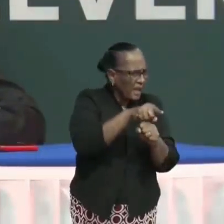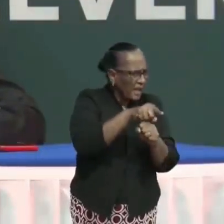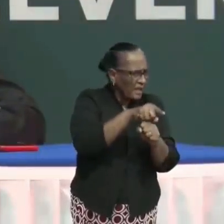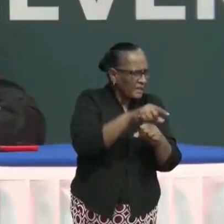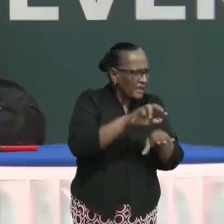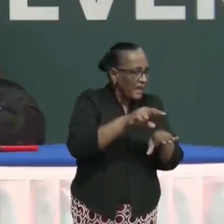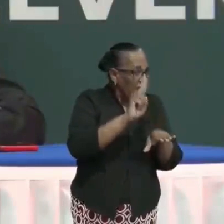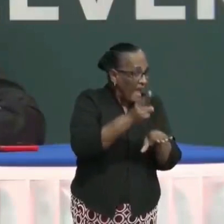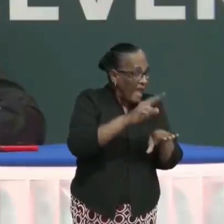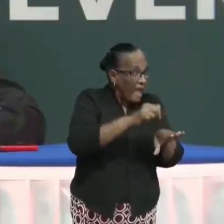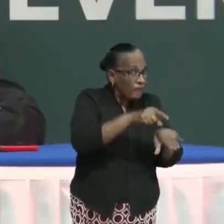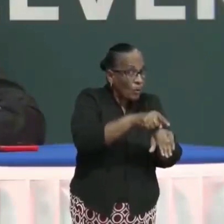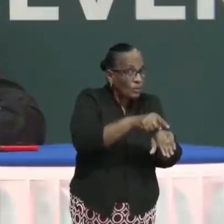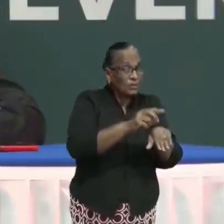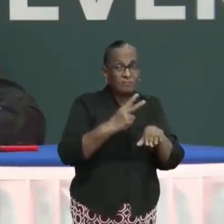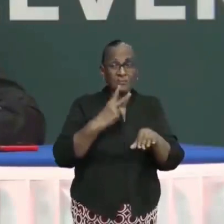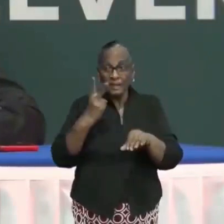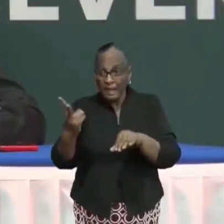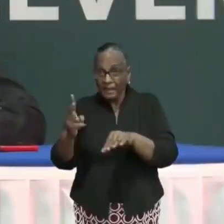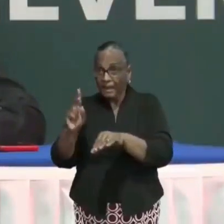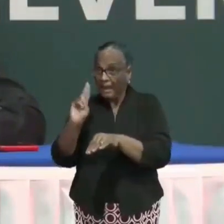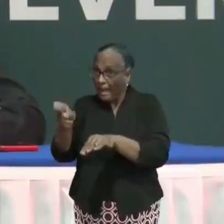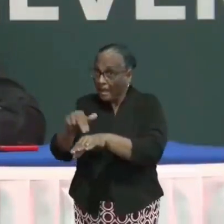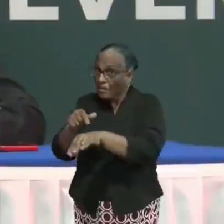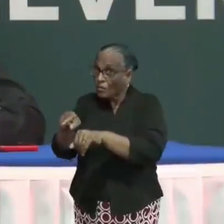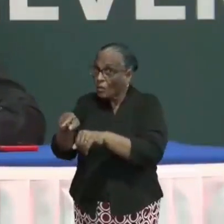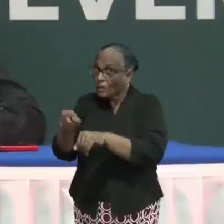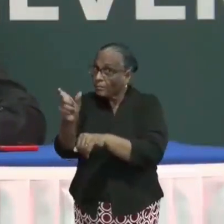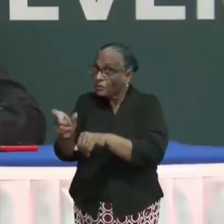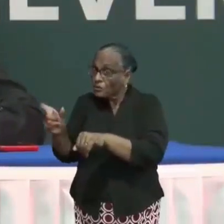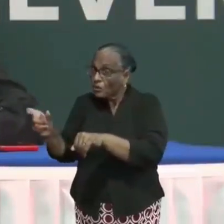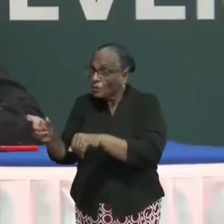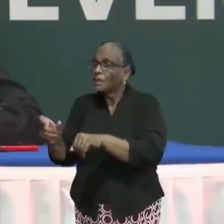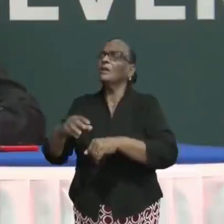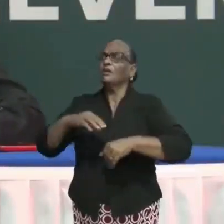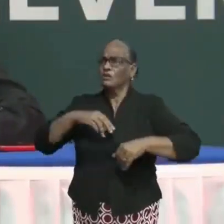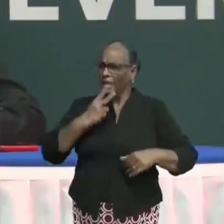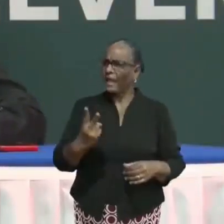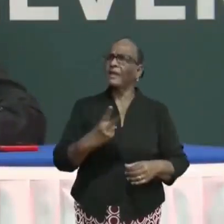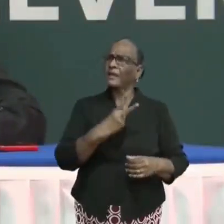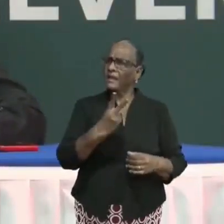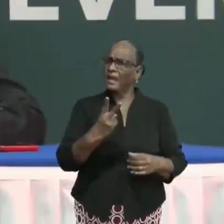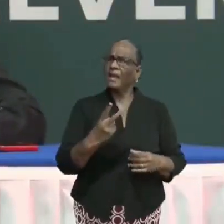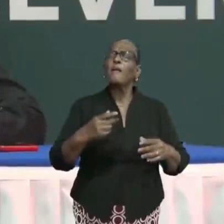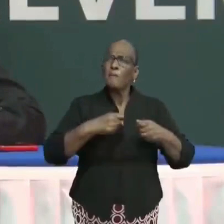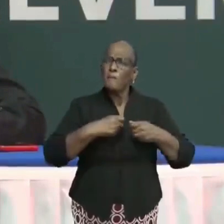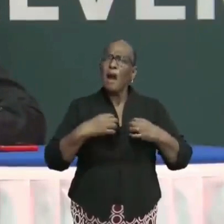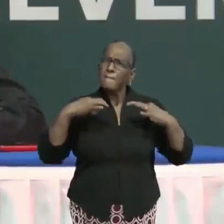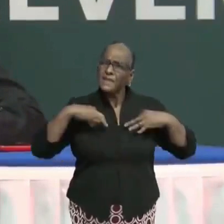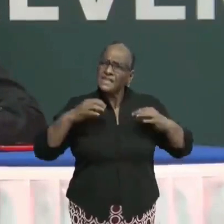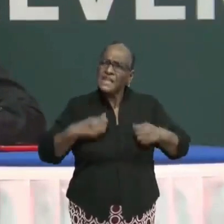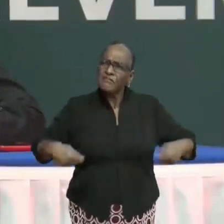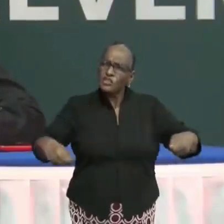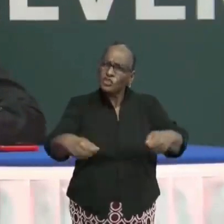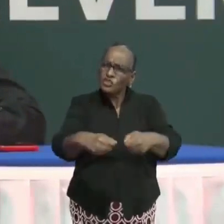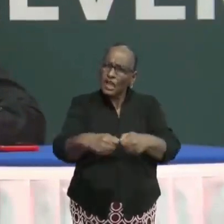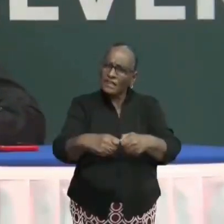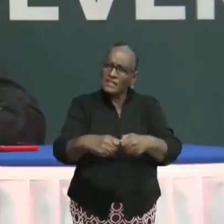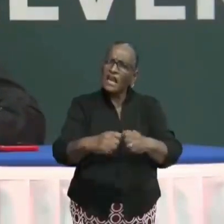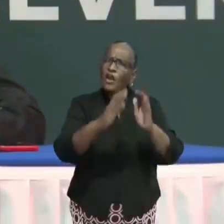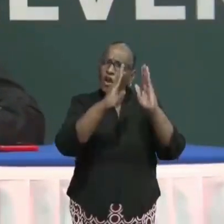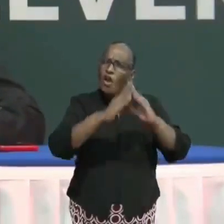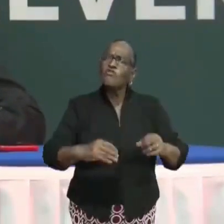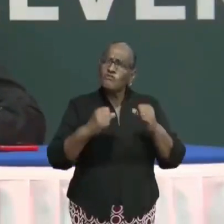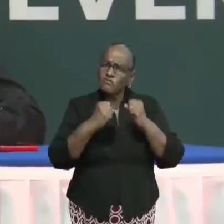de behoefte fukiswan paket. Maar ade altijd boom, lek ministerie voor sociale zaken na volos